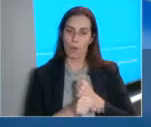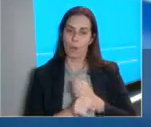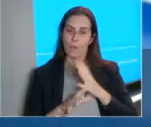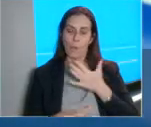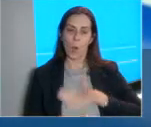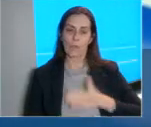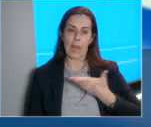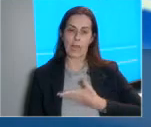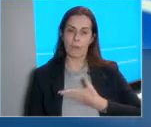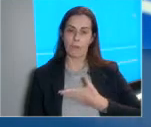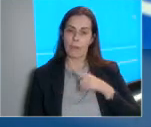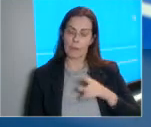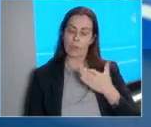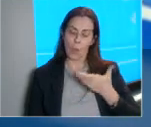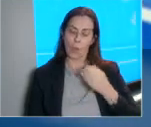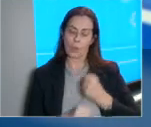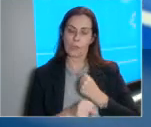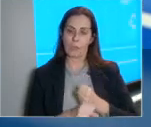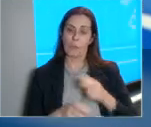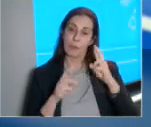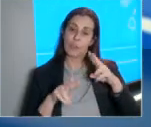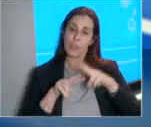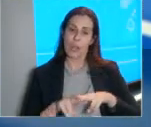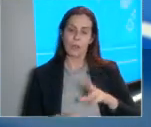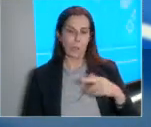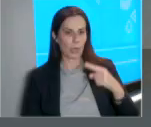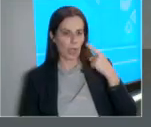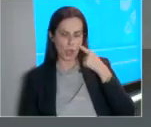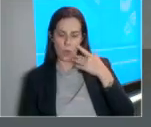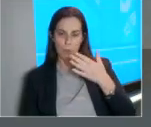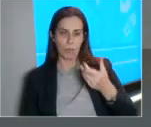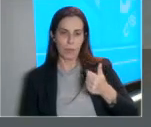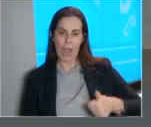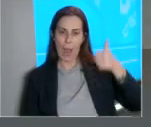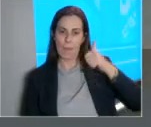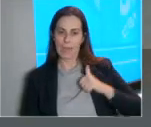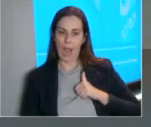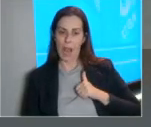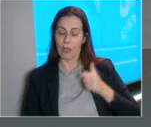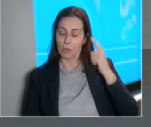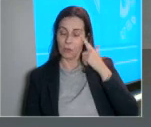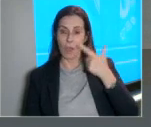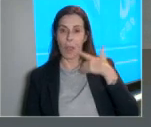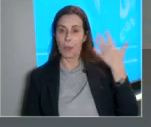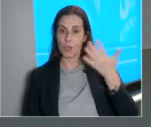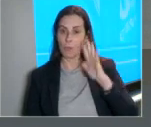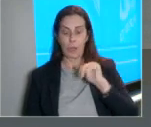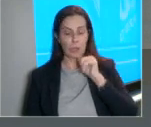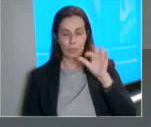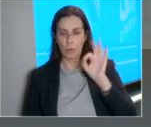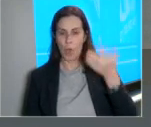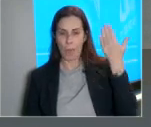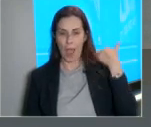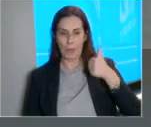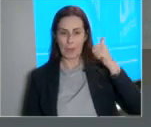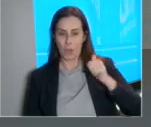ומה הוא רוצה להשיג, ואת זה הוא משיג, ובתקווה שזה יישאר ככה. מאוד התרשמתי מההופעה הפומבית של הרמטכ"ל, אני חושב שהרבה מאוד שנים, בלי לפקוע בקודמים,